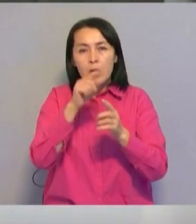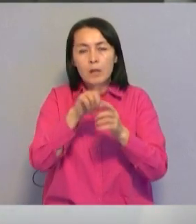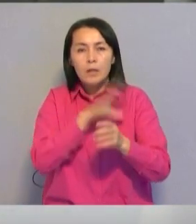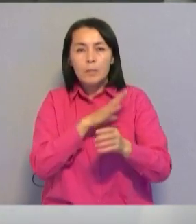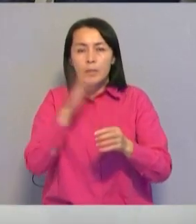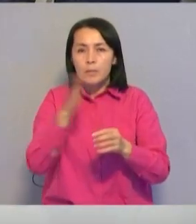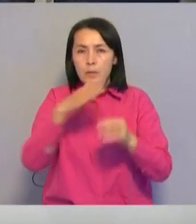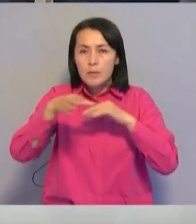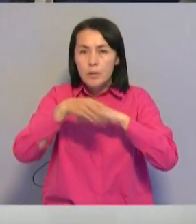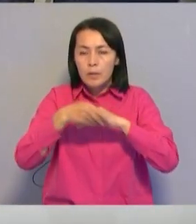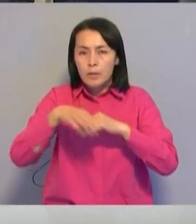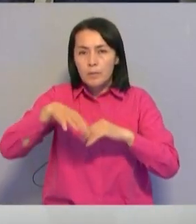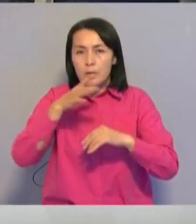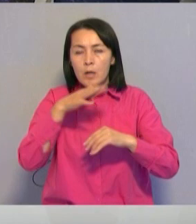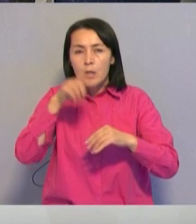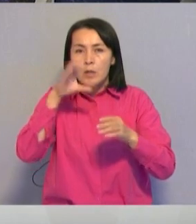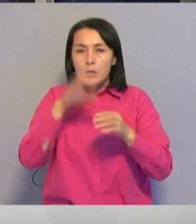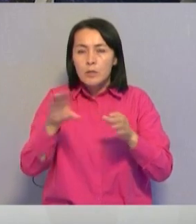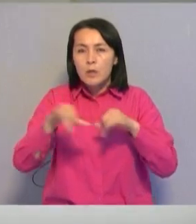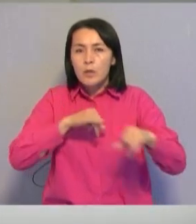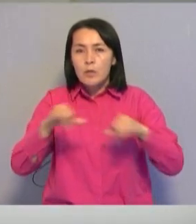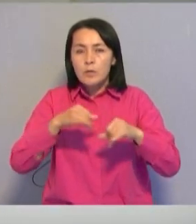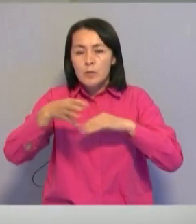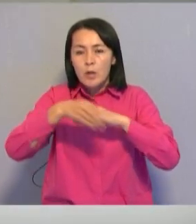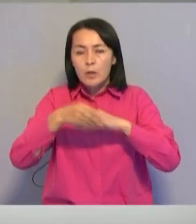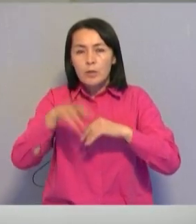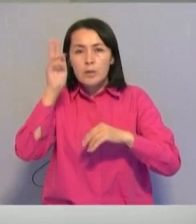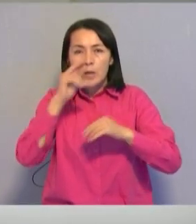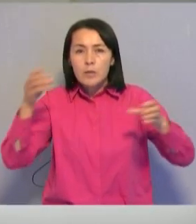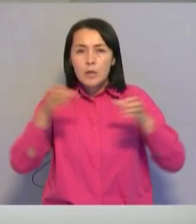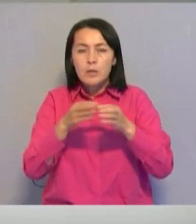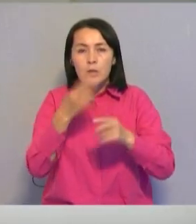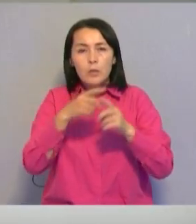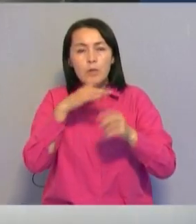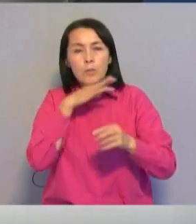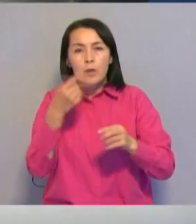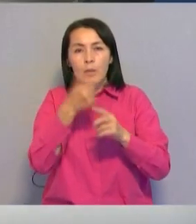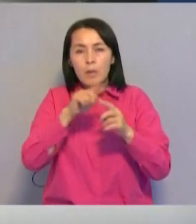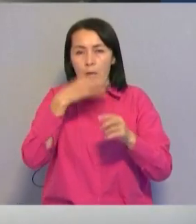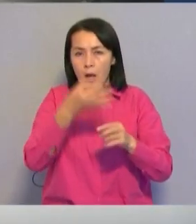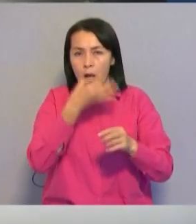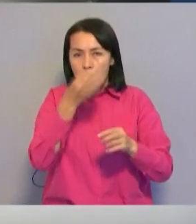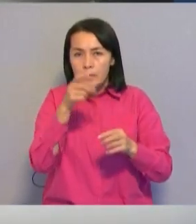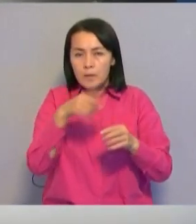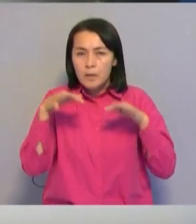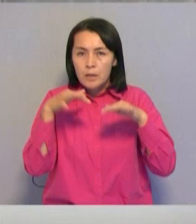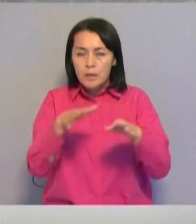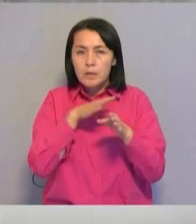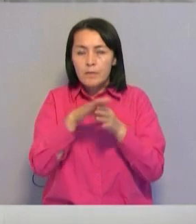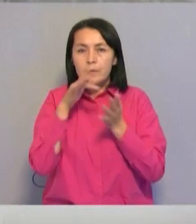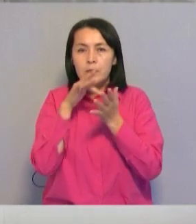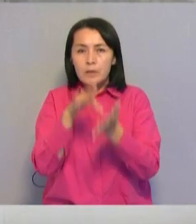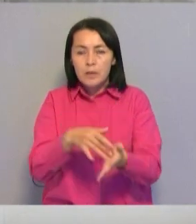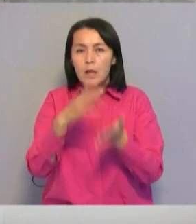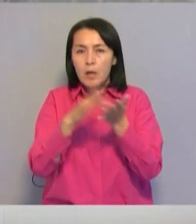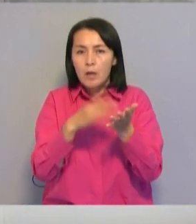– предотвращение коррупции. В последнее время случаи преступлений и коррупции в образовательной сфере участились, поэтому ответственные лица решили провести экскурсию